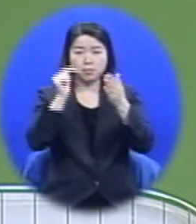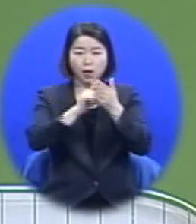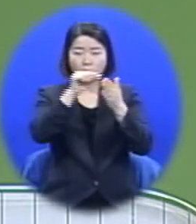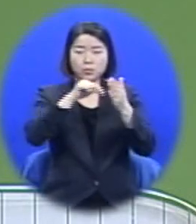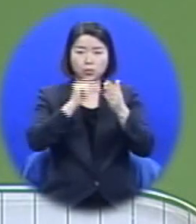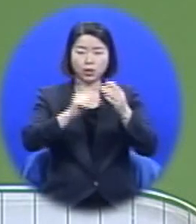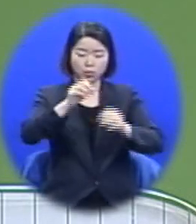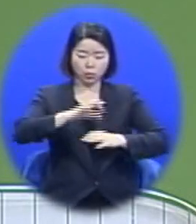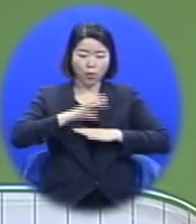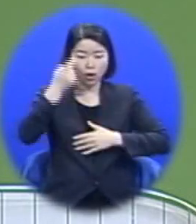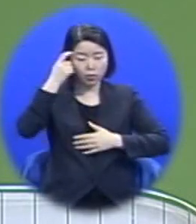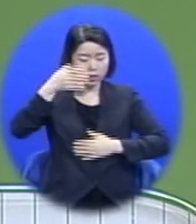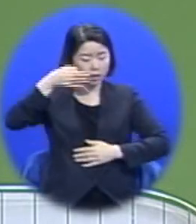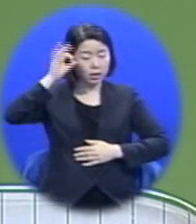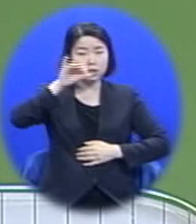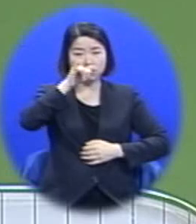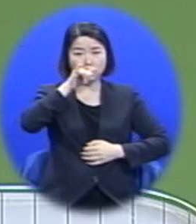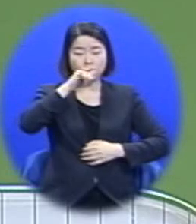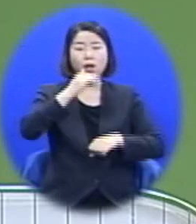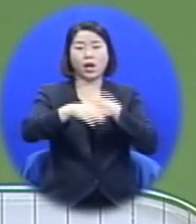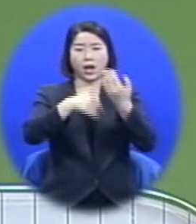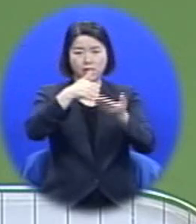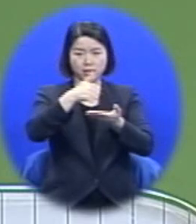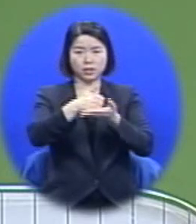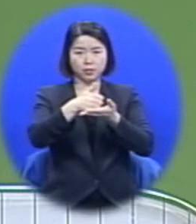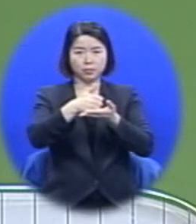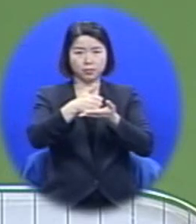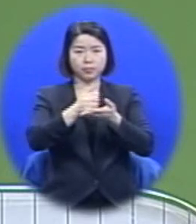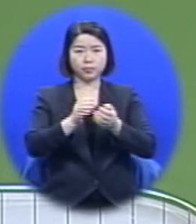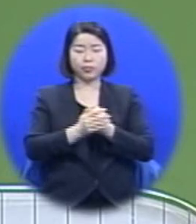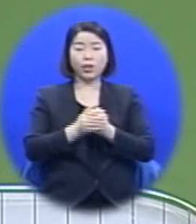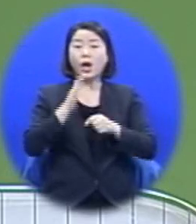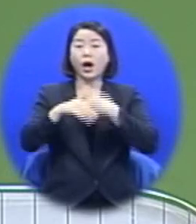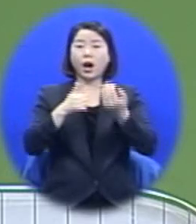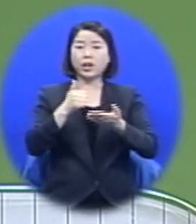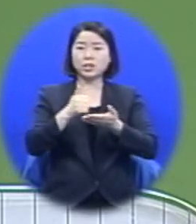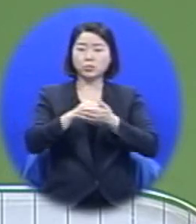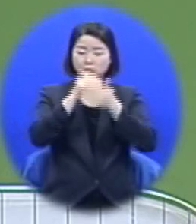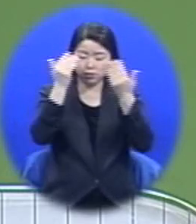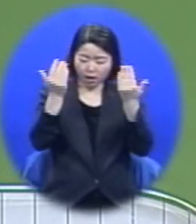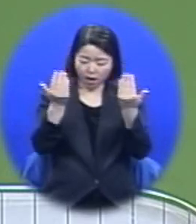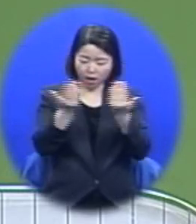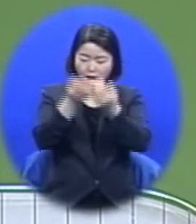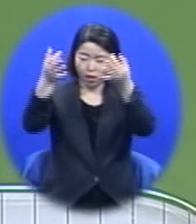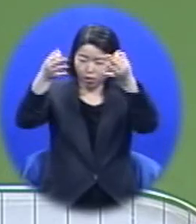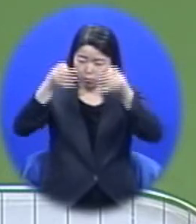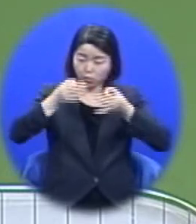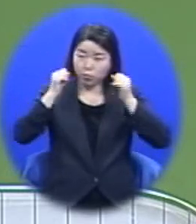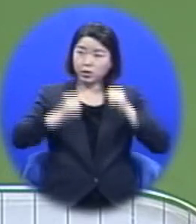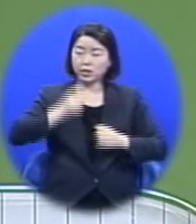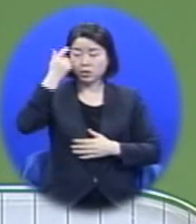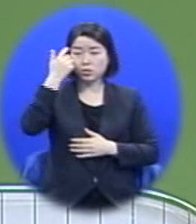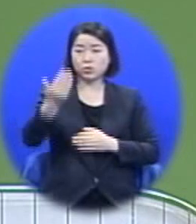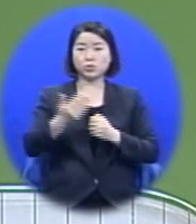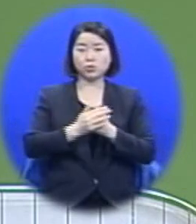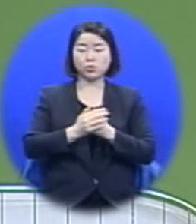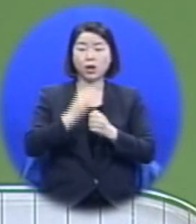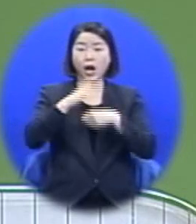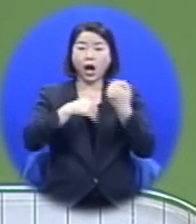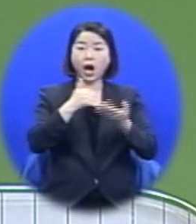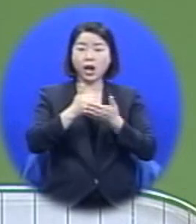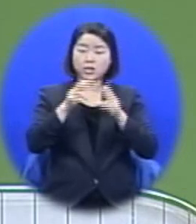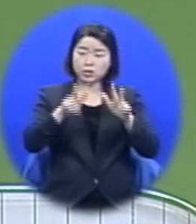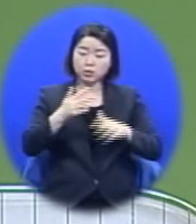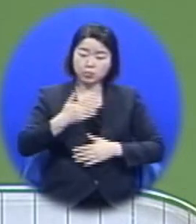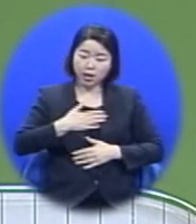일어난 거예요 하나님 하나님은 다 보고 계시지 하나님은 지금 내가 이불